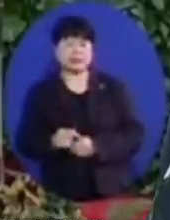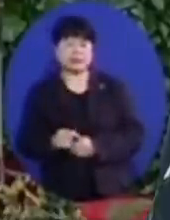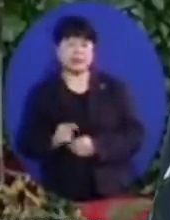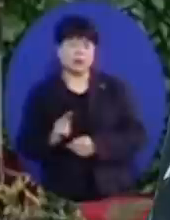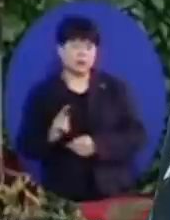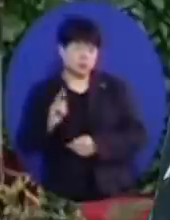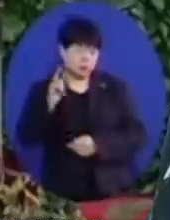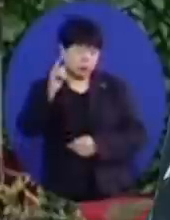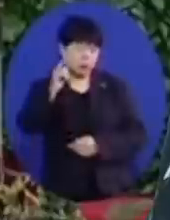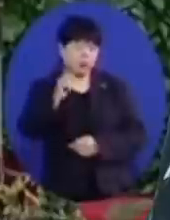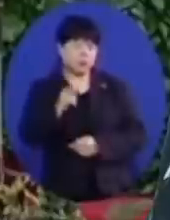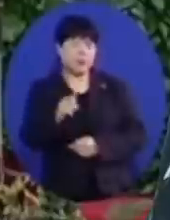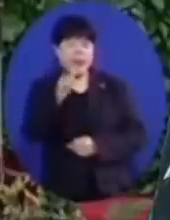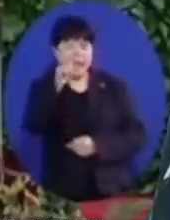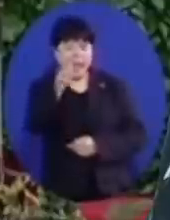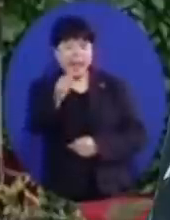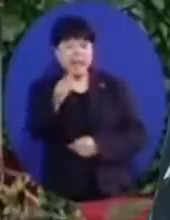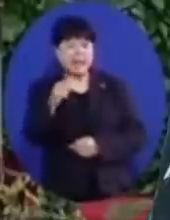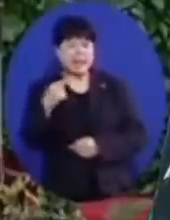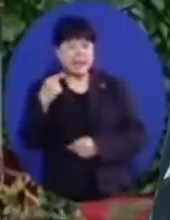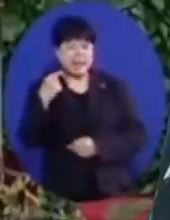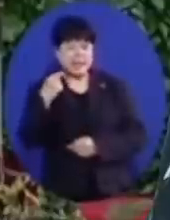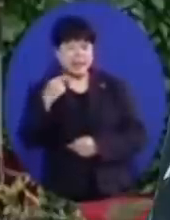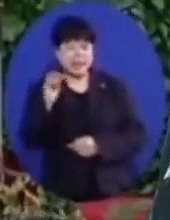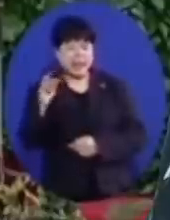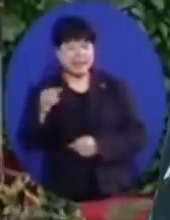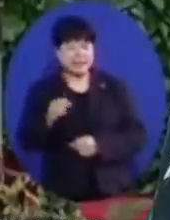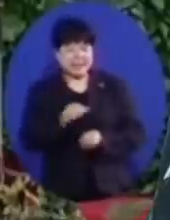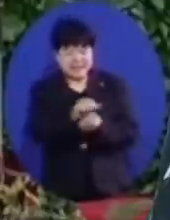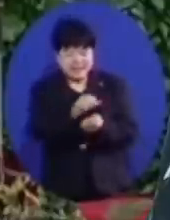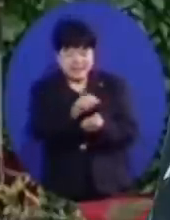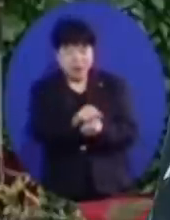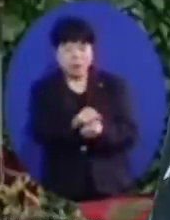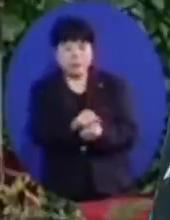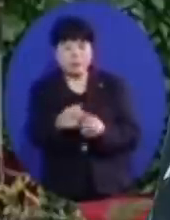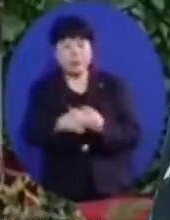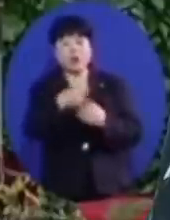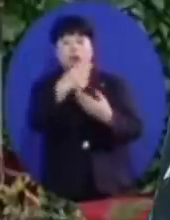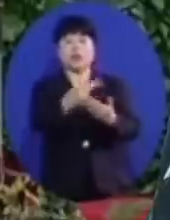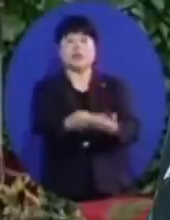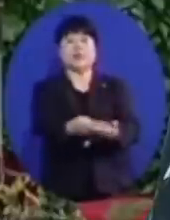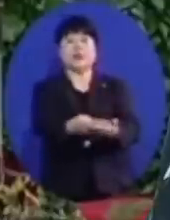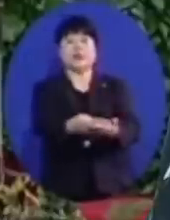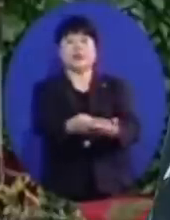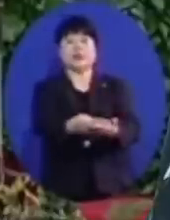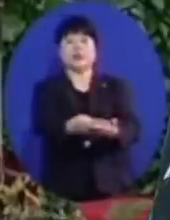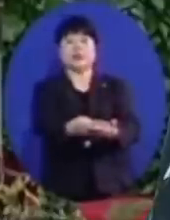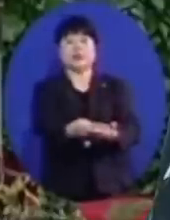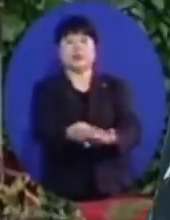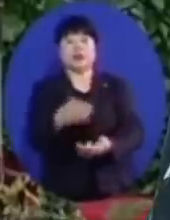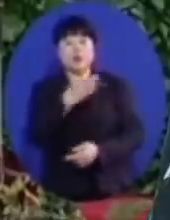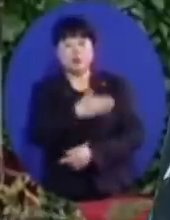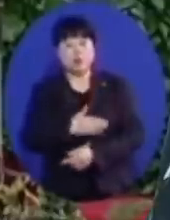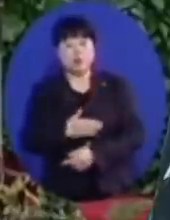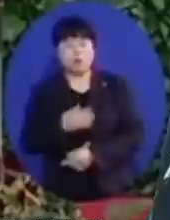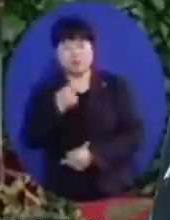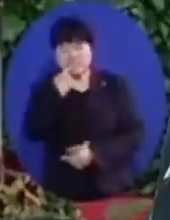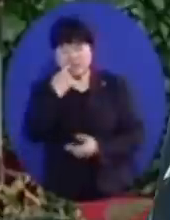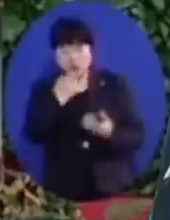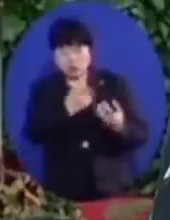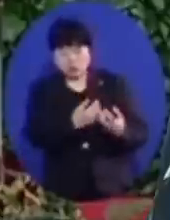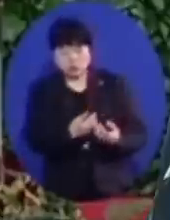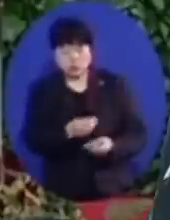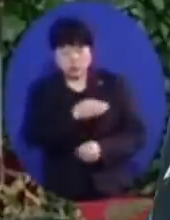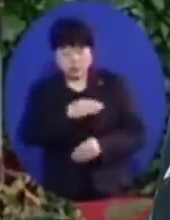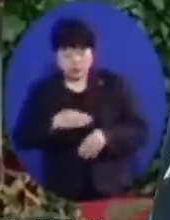넘었다며 의사는 a형 간염이 된다고 임원으로 하랬습니다 이번 후 상태는 급격히 악화되었습니다 온몸을 얼음 주머니로 감사해야